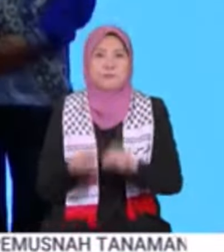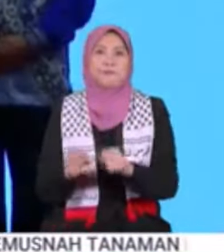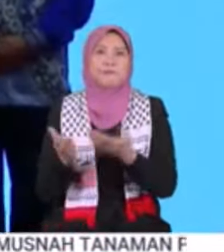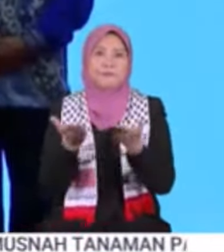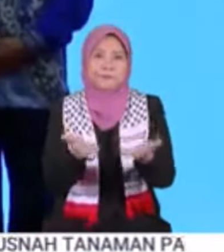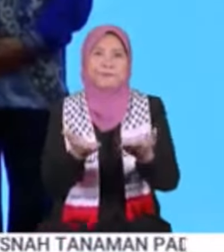forign